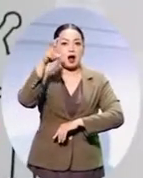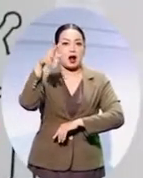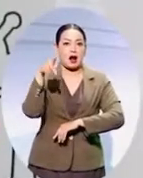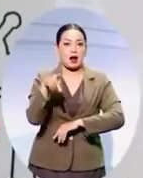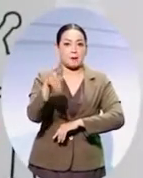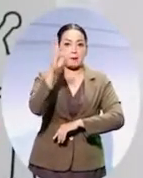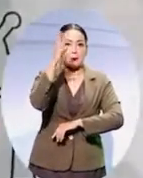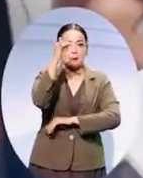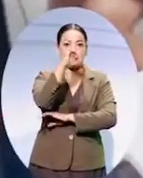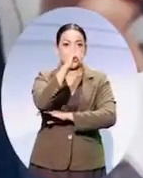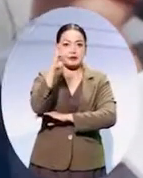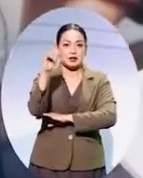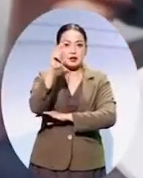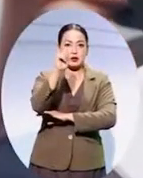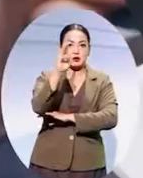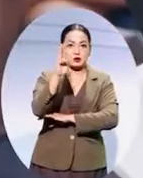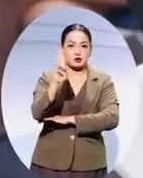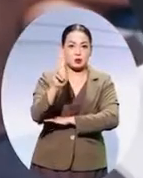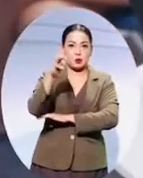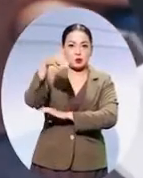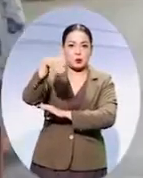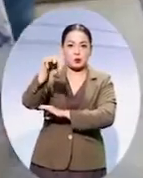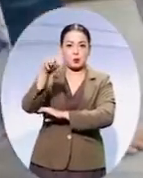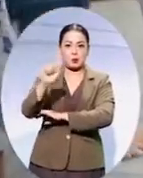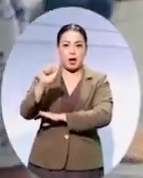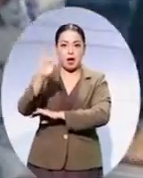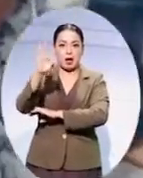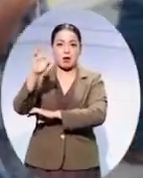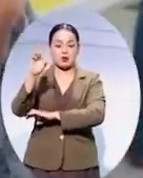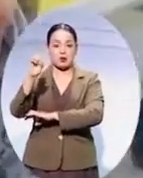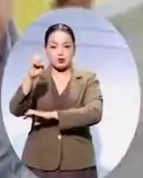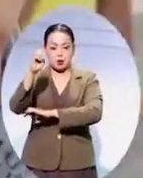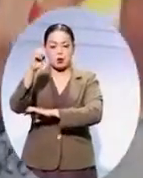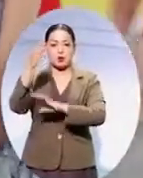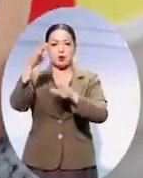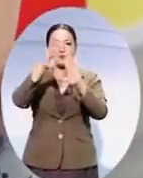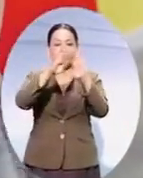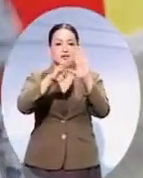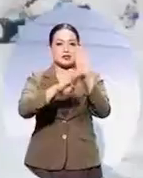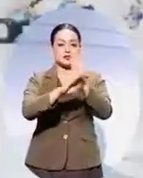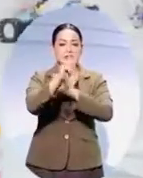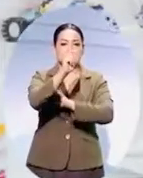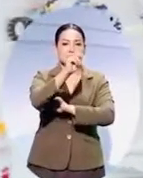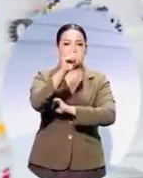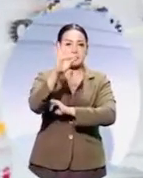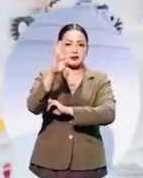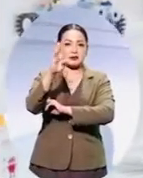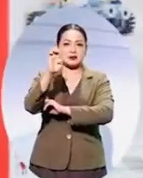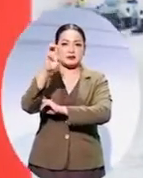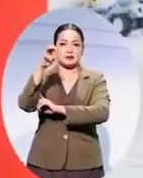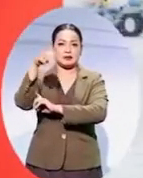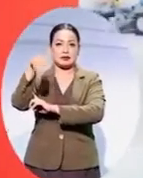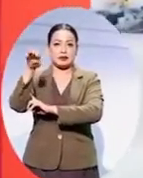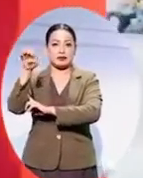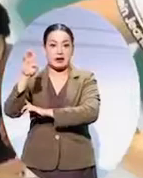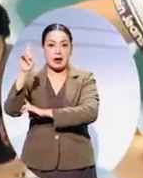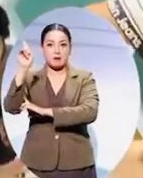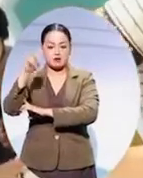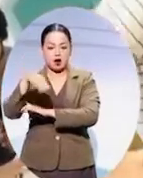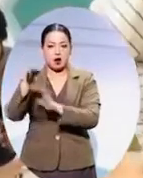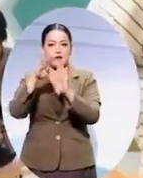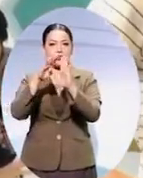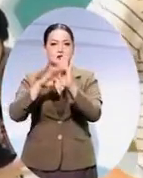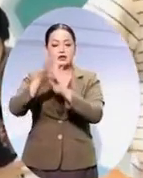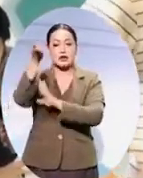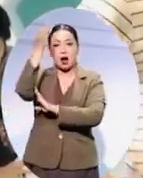học theo phương pháp giáo dục theo nhóm STEAM hiện đại nhất hiện nay. Nhờ đó, học viên có cơ hội được tiếp xúc, tìm hiểu, sử dụng và làm chủ các